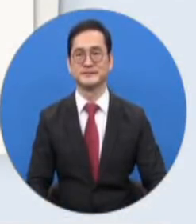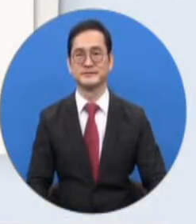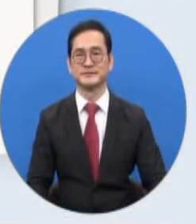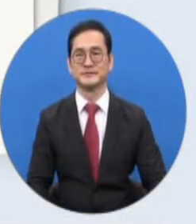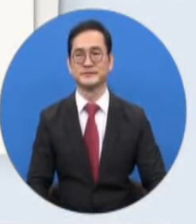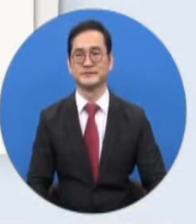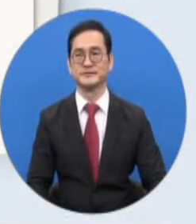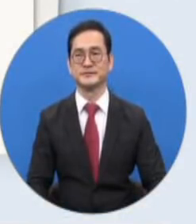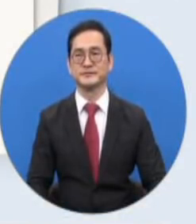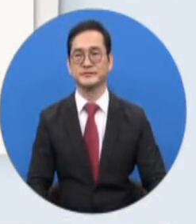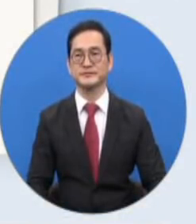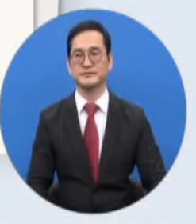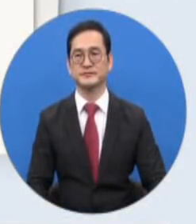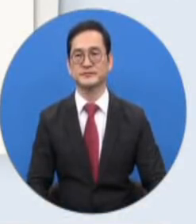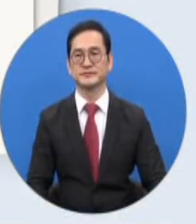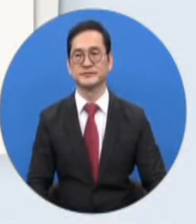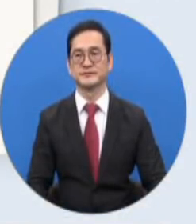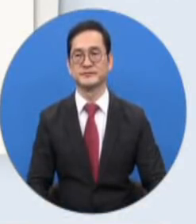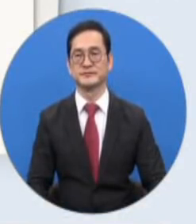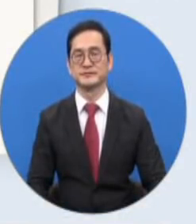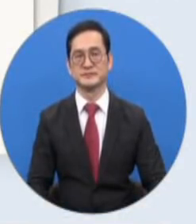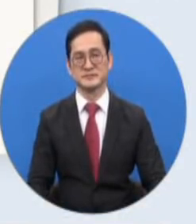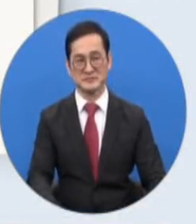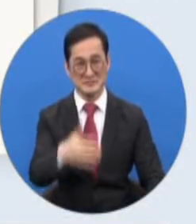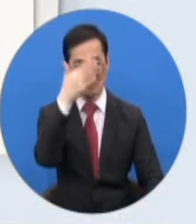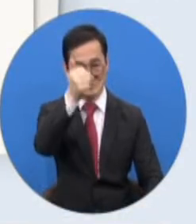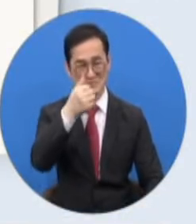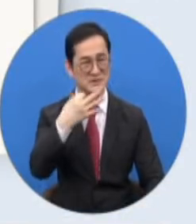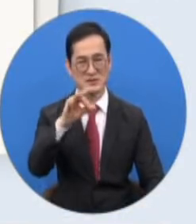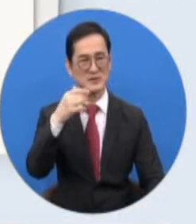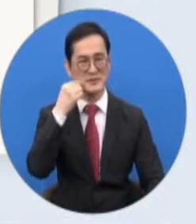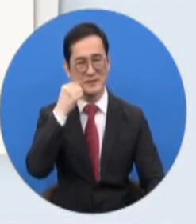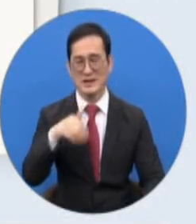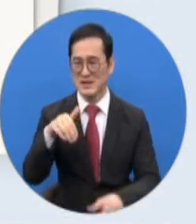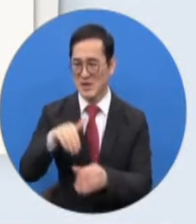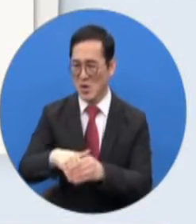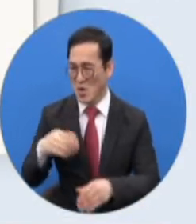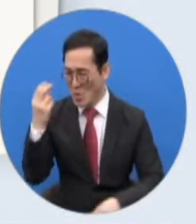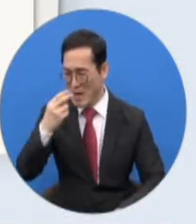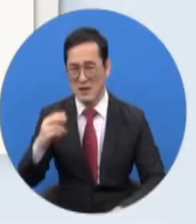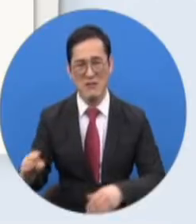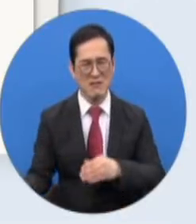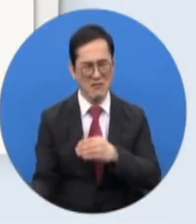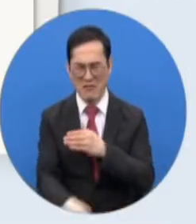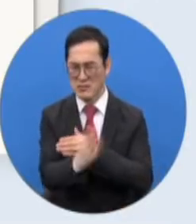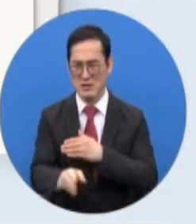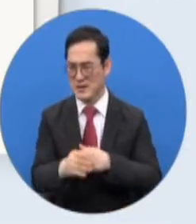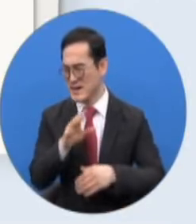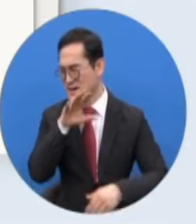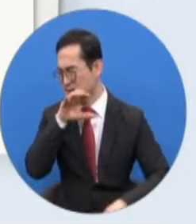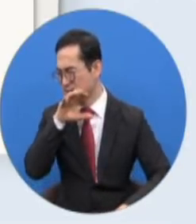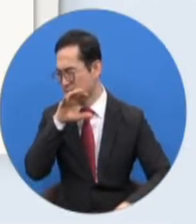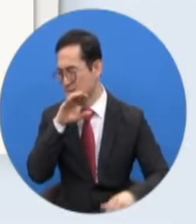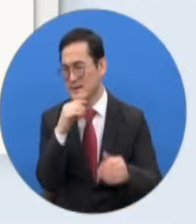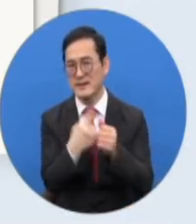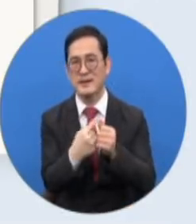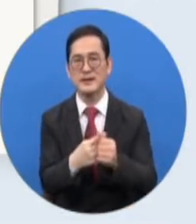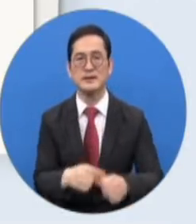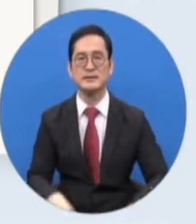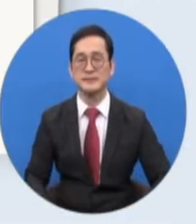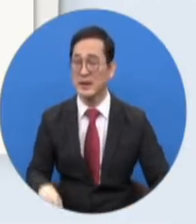상황. 수장을 인정하지 못하는 거죠. 전국 시도 선관위, 중앙 선관위 소속 상임위원